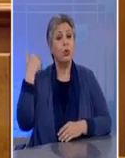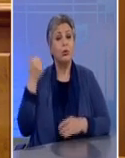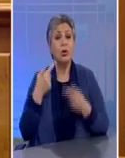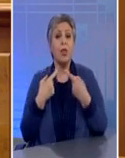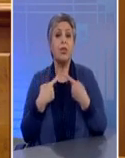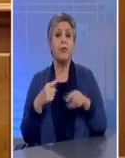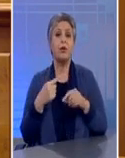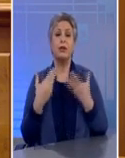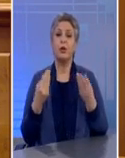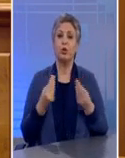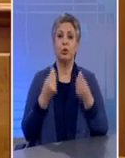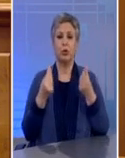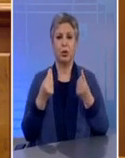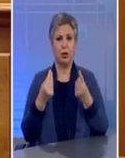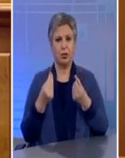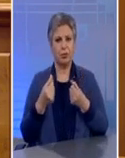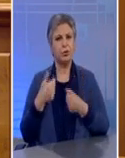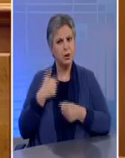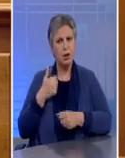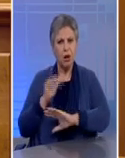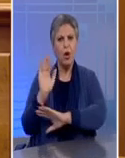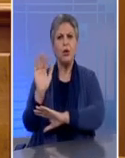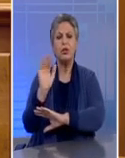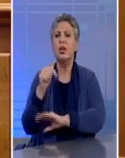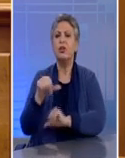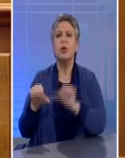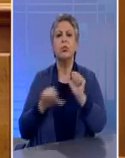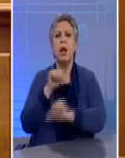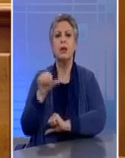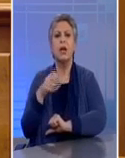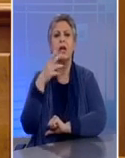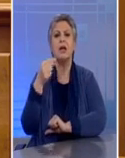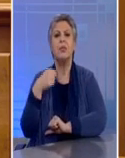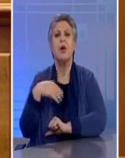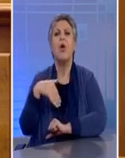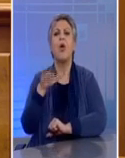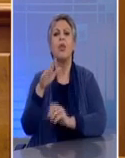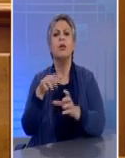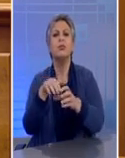συνθήκες. Και του λέω, και τώρα που άλλαξαν οι συνθήκες, γιατί δεν το αποσύρετε.